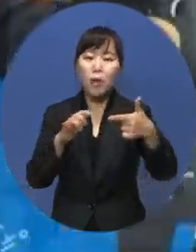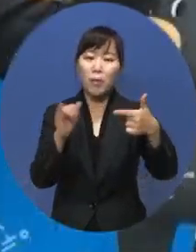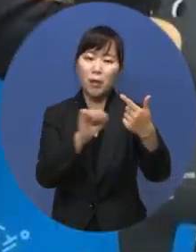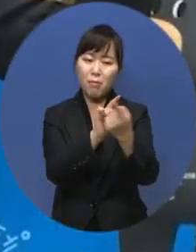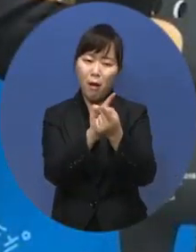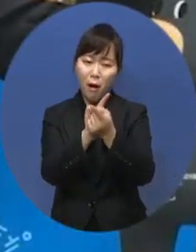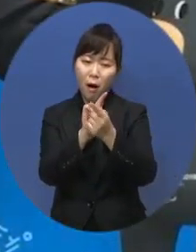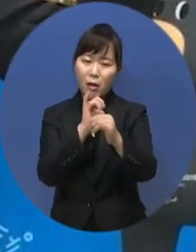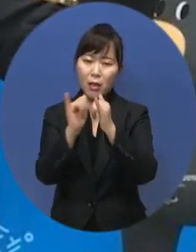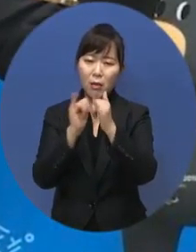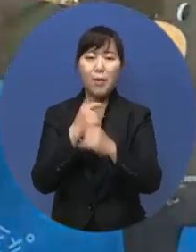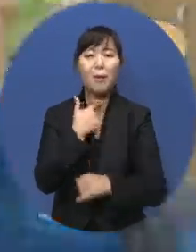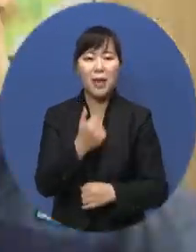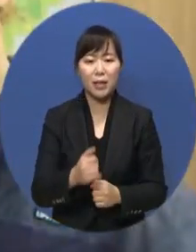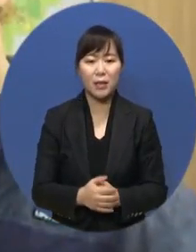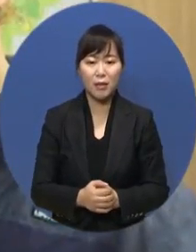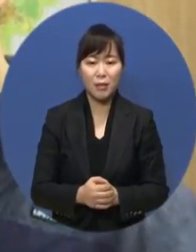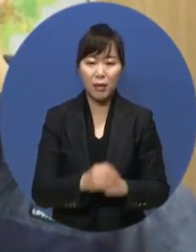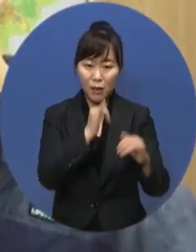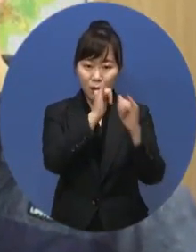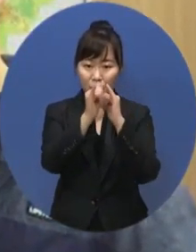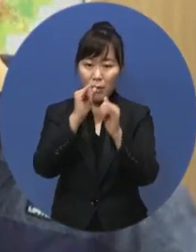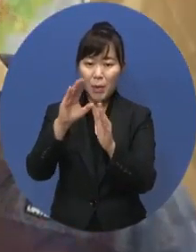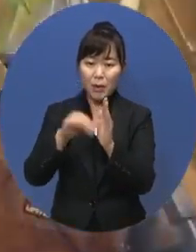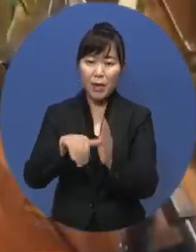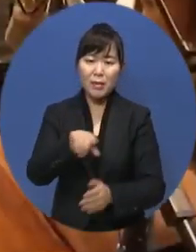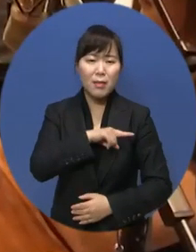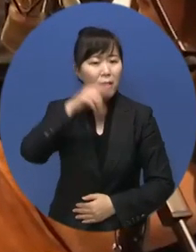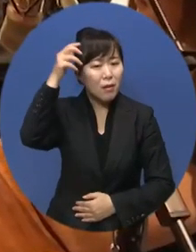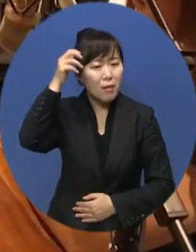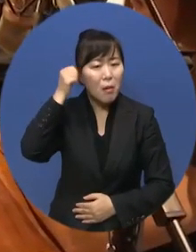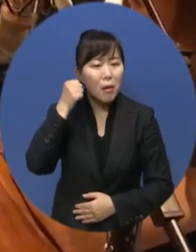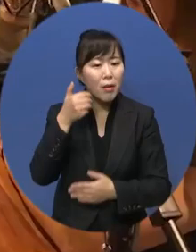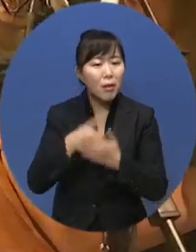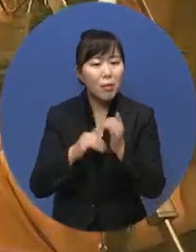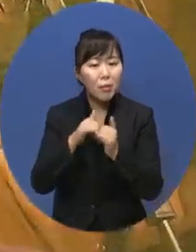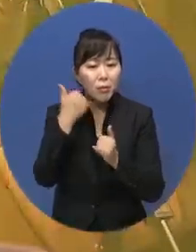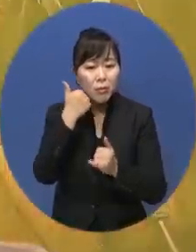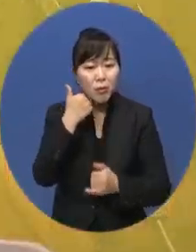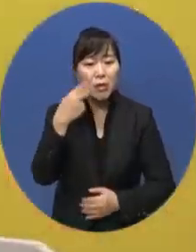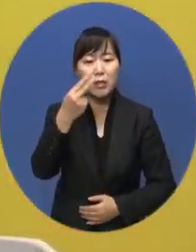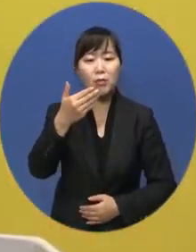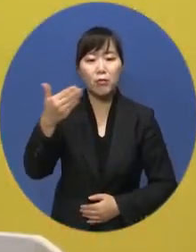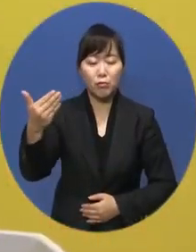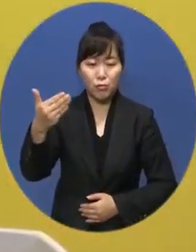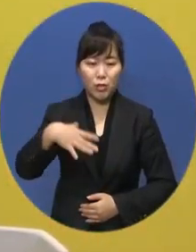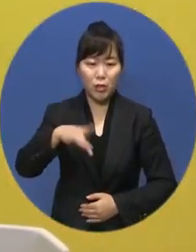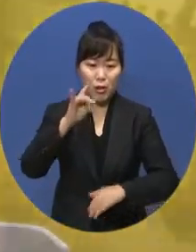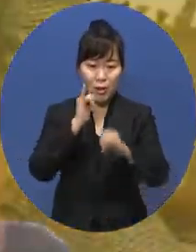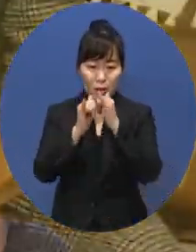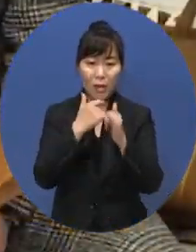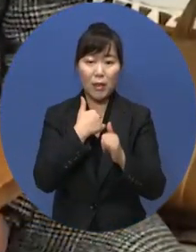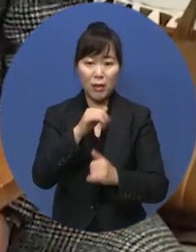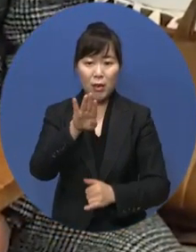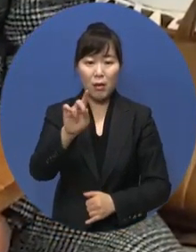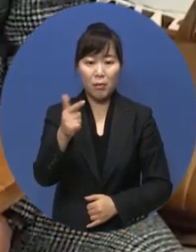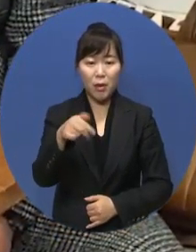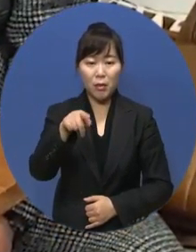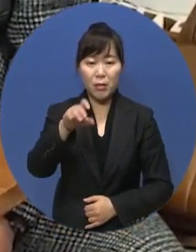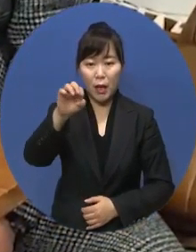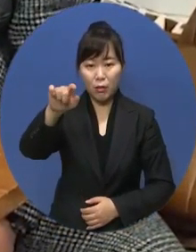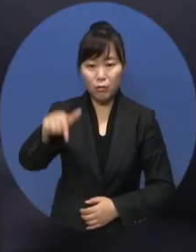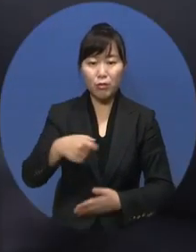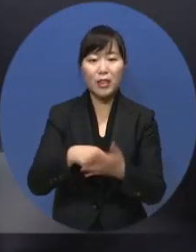만나 인터뷰를 했습니다. 인터뷰를 하면서 가장 기억에 남는 분은 2009년 첫 인터뷰를 한 변상우 기자라고